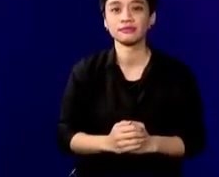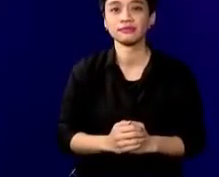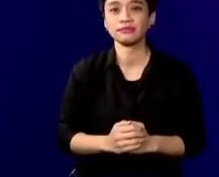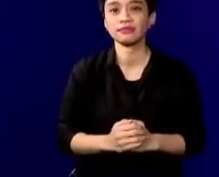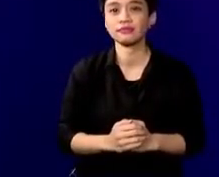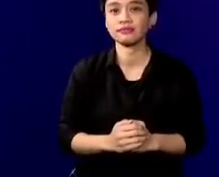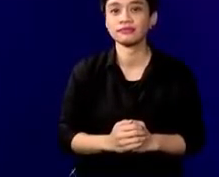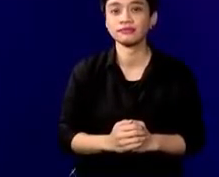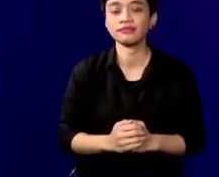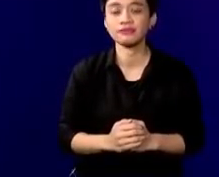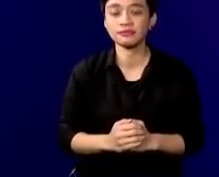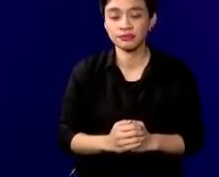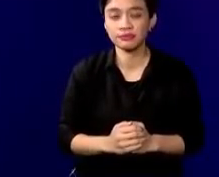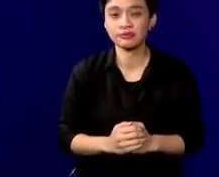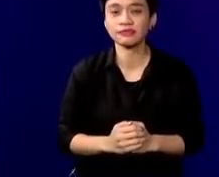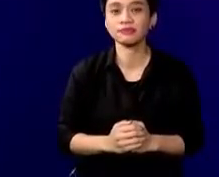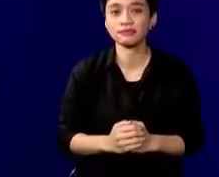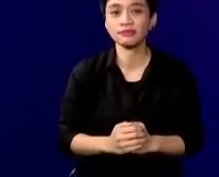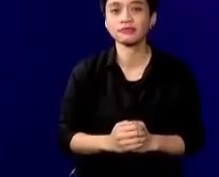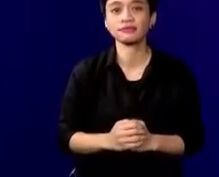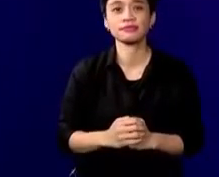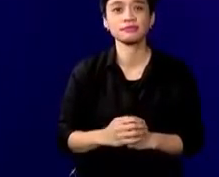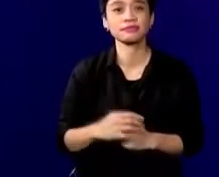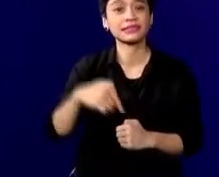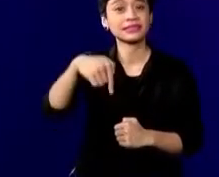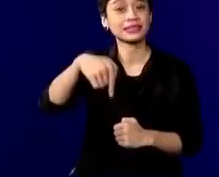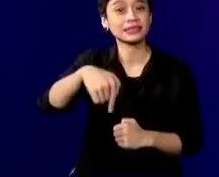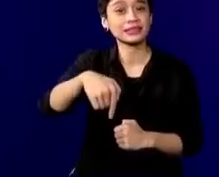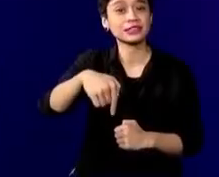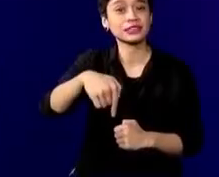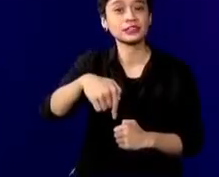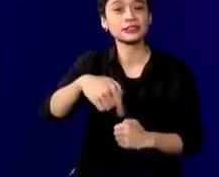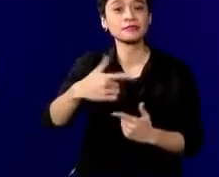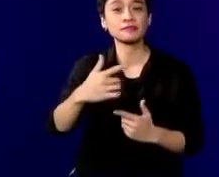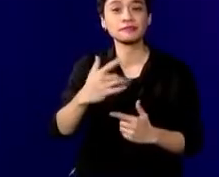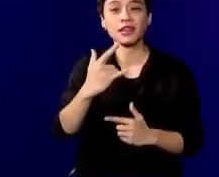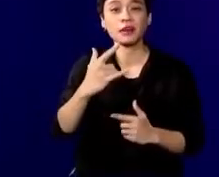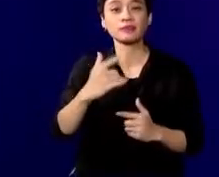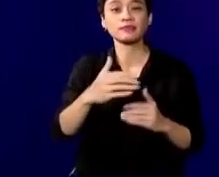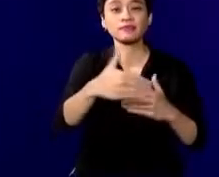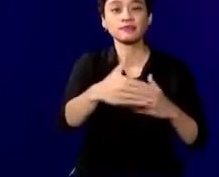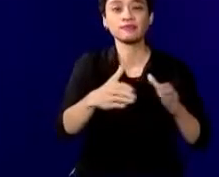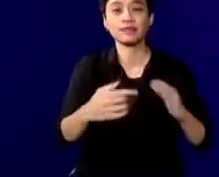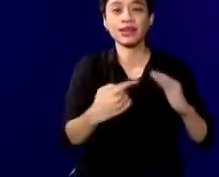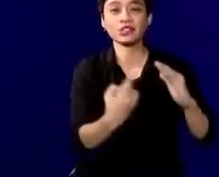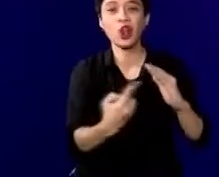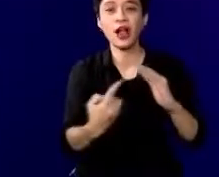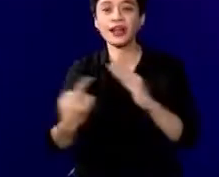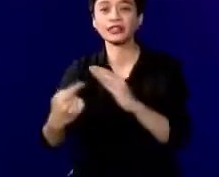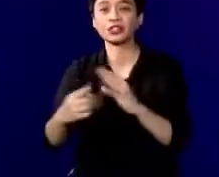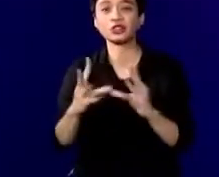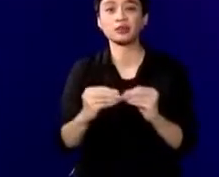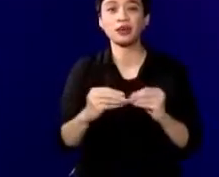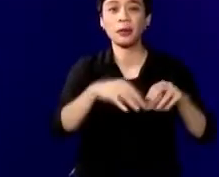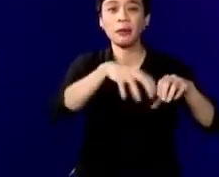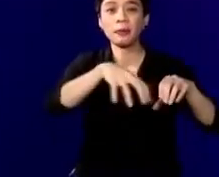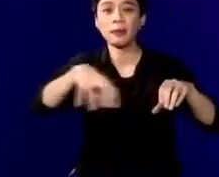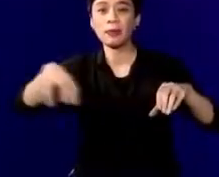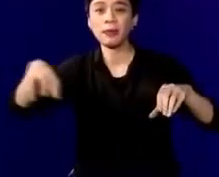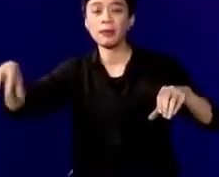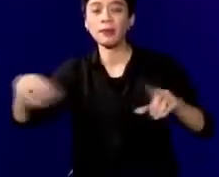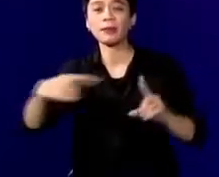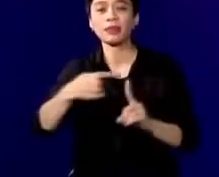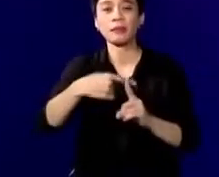memang ee tetap menambahkan ruang isolasi kapasitas ruang isolasi seperti kita